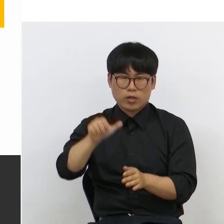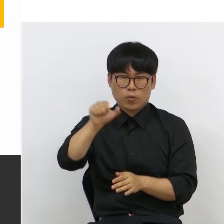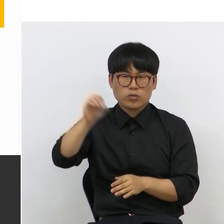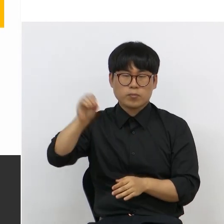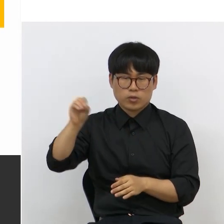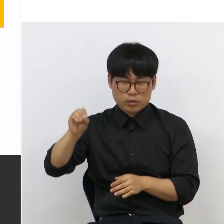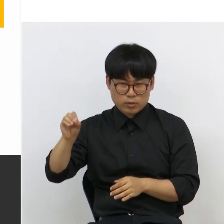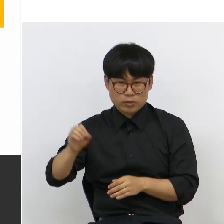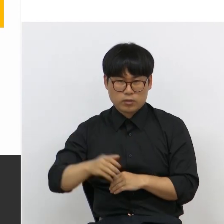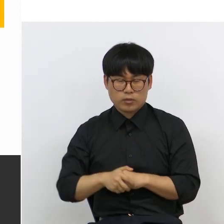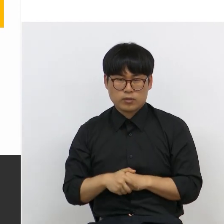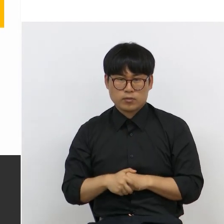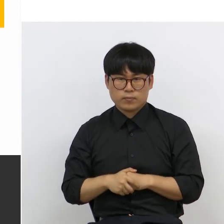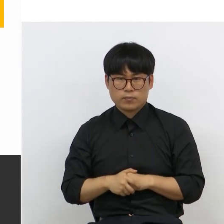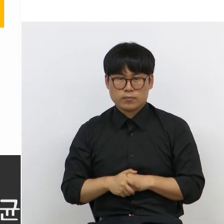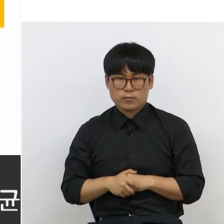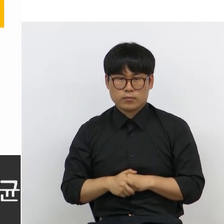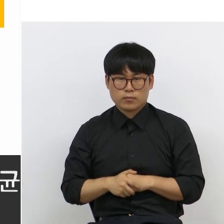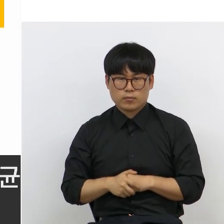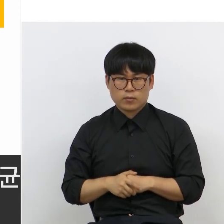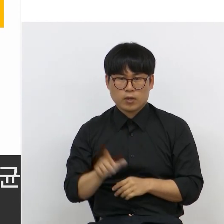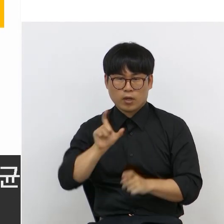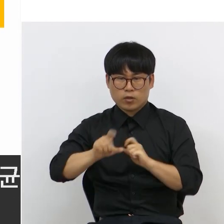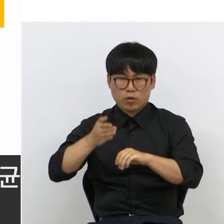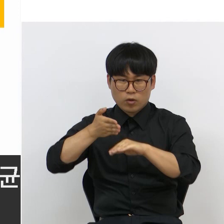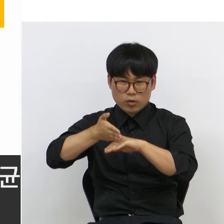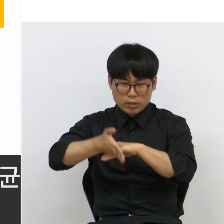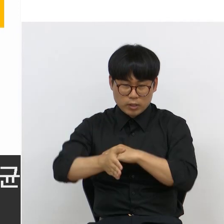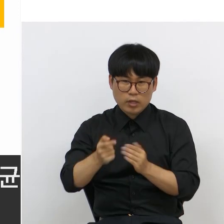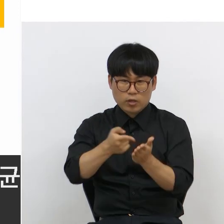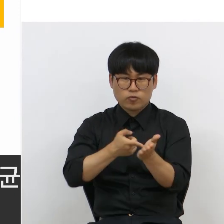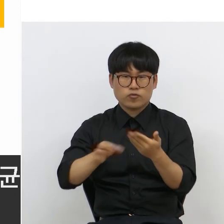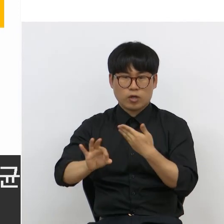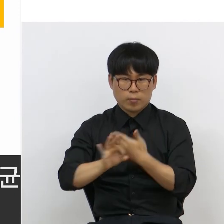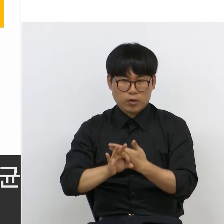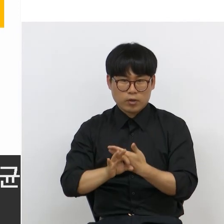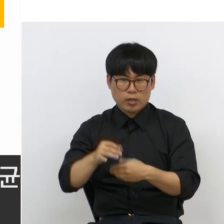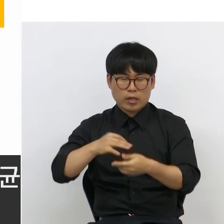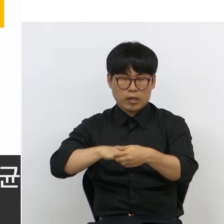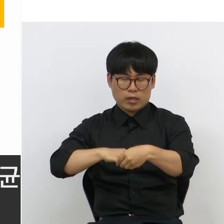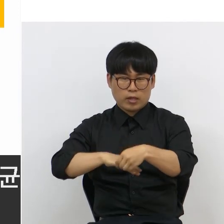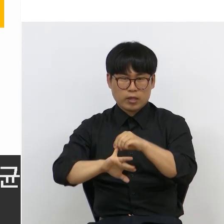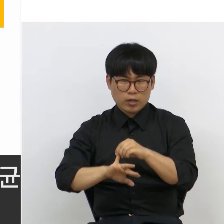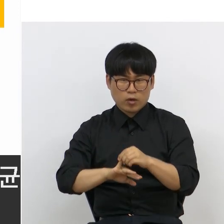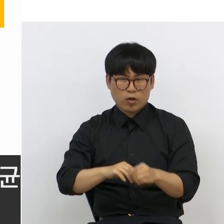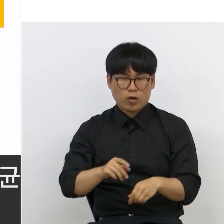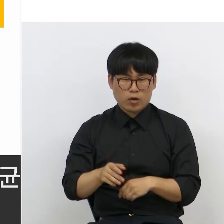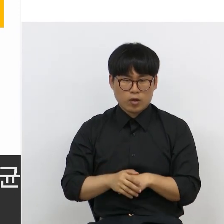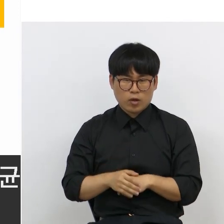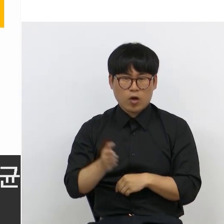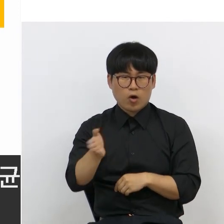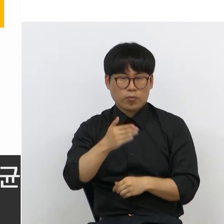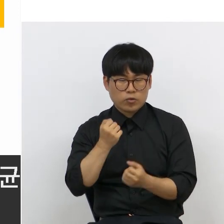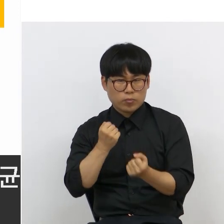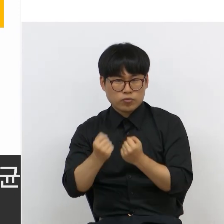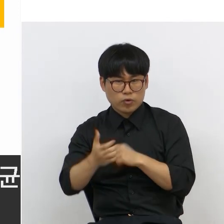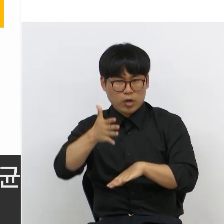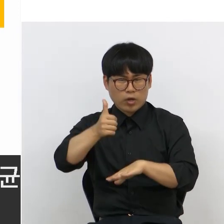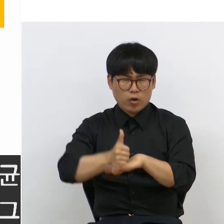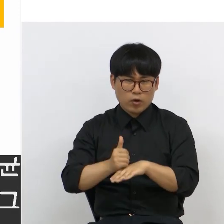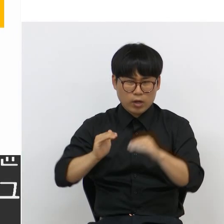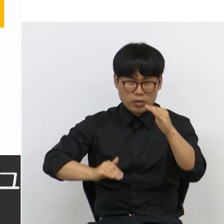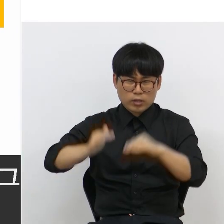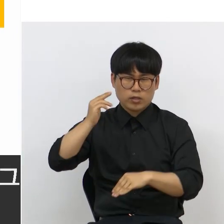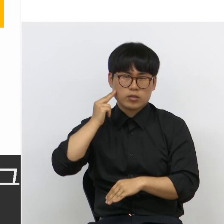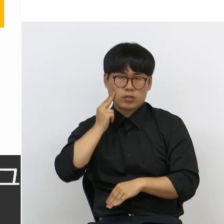가지고 하는데 그거보다 늦게 했을 때는 아까 말한 그런 기형이나 이런 거 아무것도 없더라도 결과에 이런 차이가 가져온다.